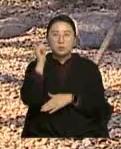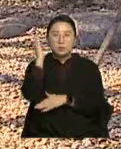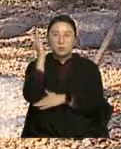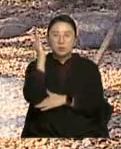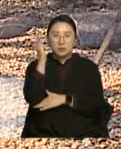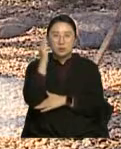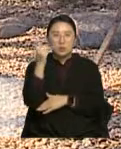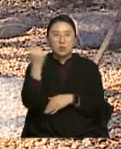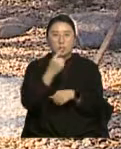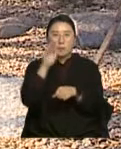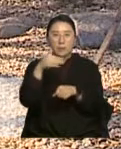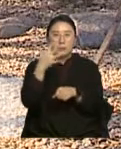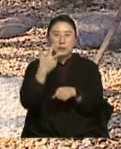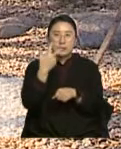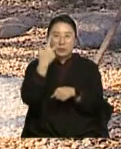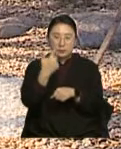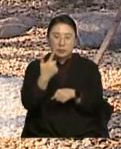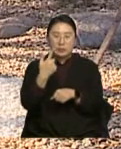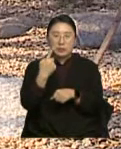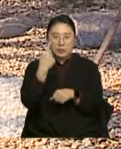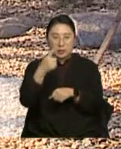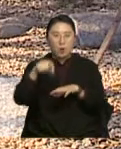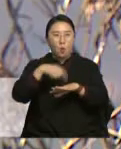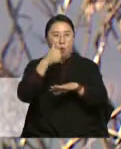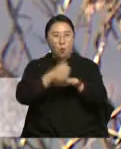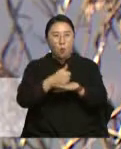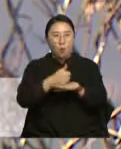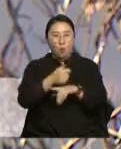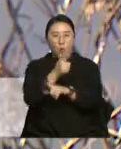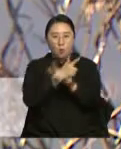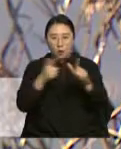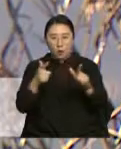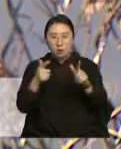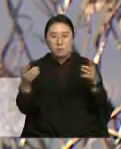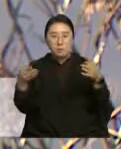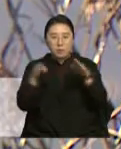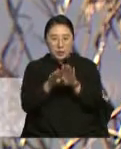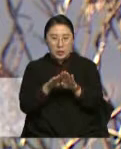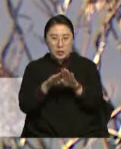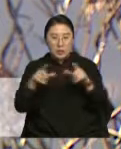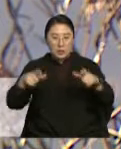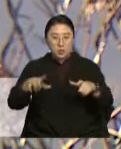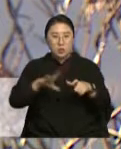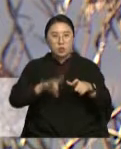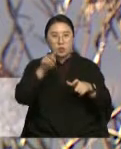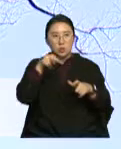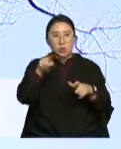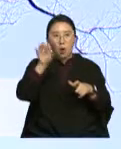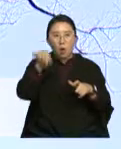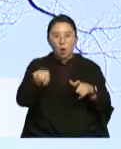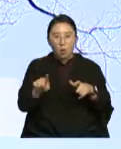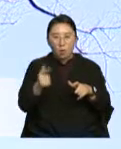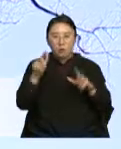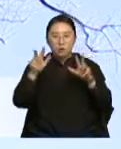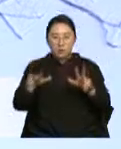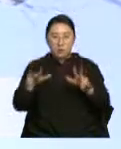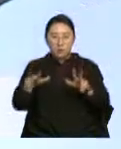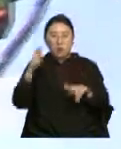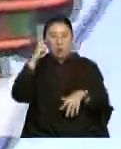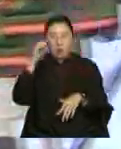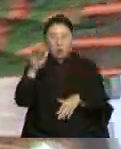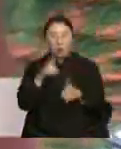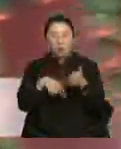지난 1871년 흥선대원군의 서원 철폐령에 따라 폐원된 지역 최초의 서원입니다. 현재는 이를 기리기